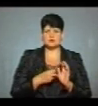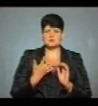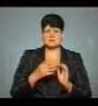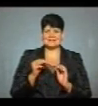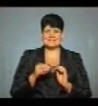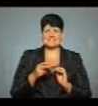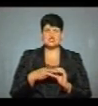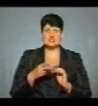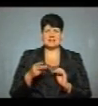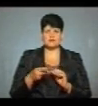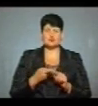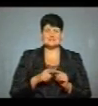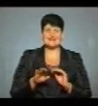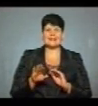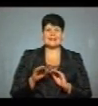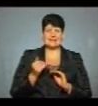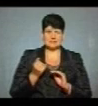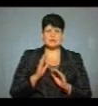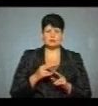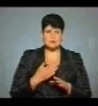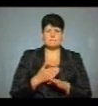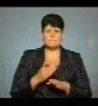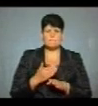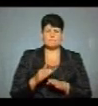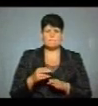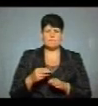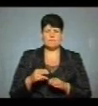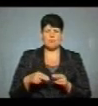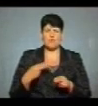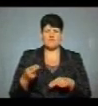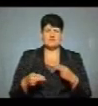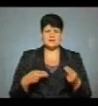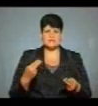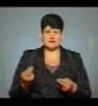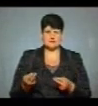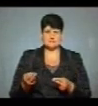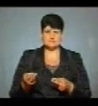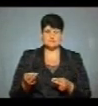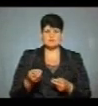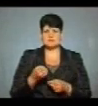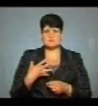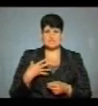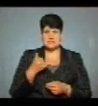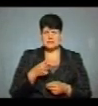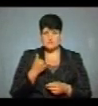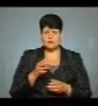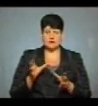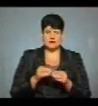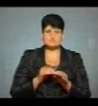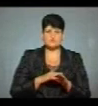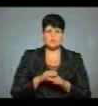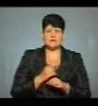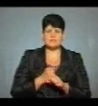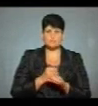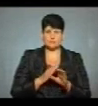євро. Це кредит, який буде повертатися підприємством в розрізі 15 років разом з виконанням робіт. І